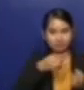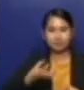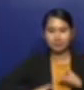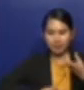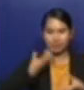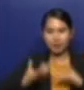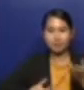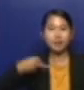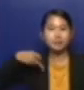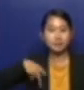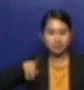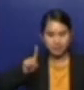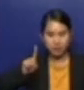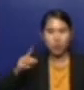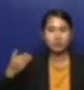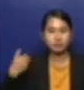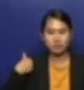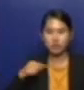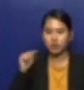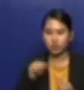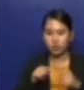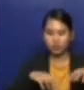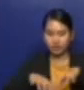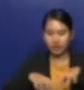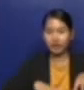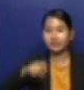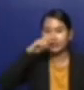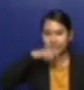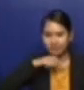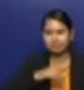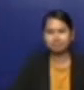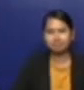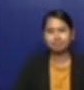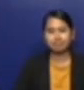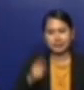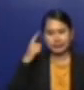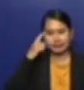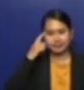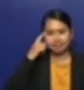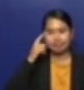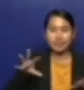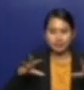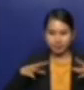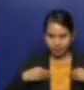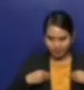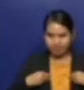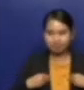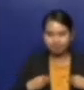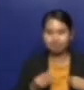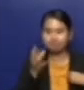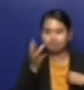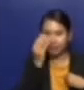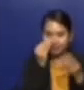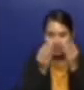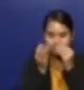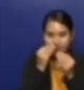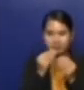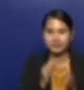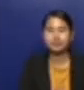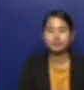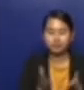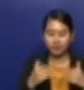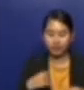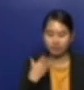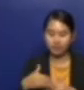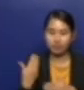ชน์ต่อการบริหารประเทศเห็นควรที่จะต้องรับฟังและดำเนินการต่อไปอีกทั้งการแส